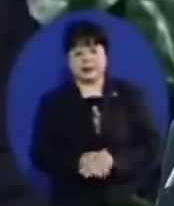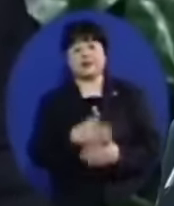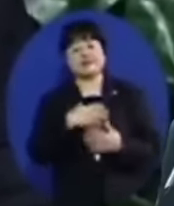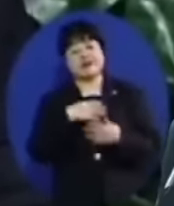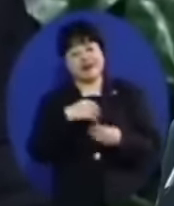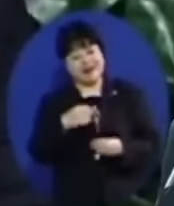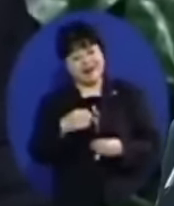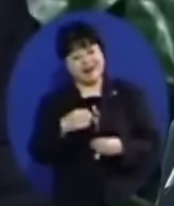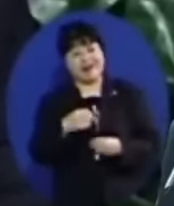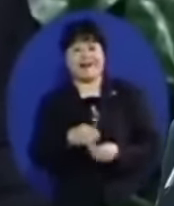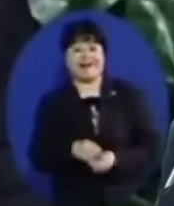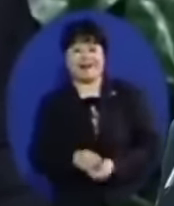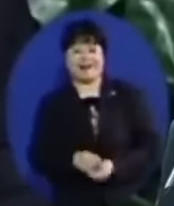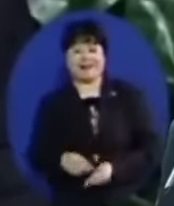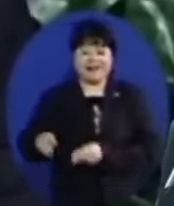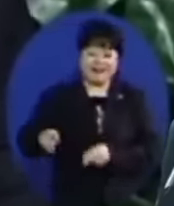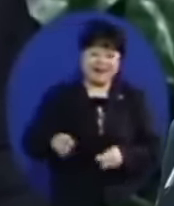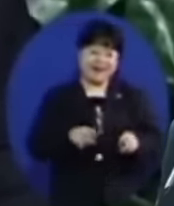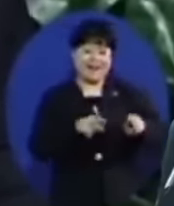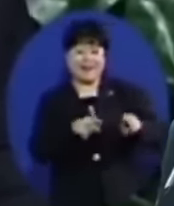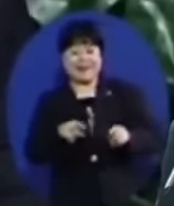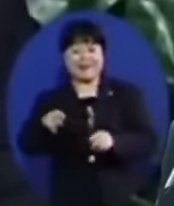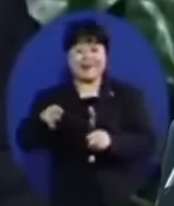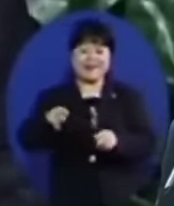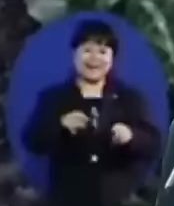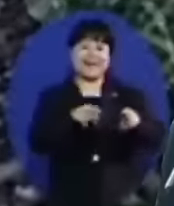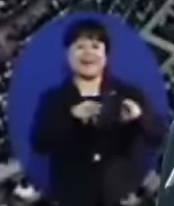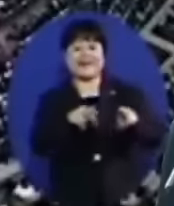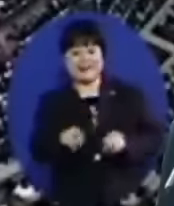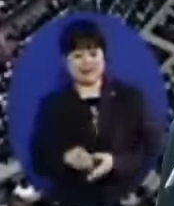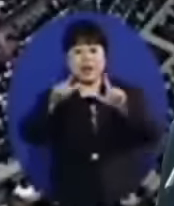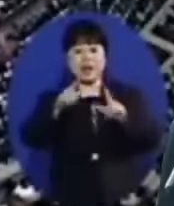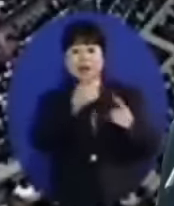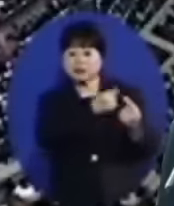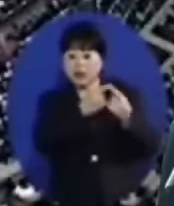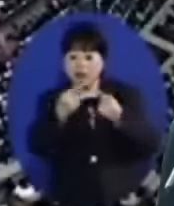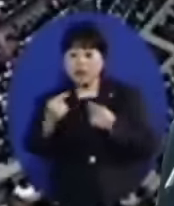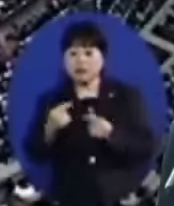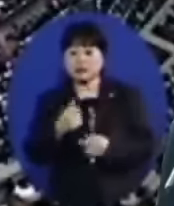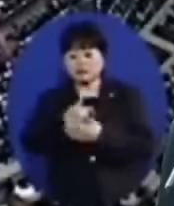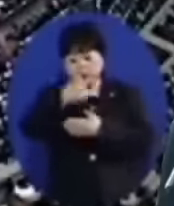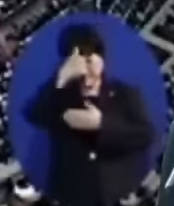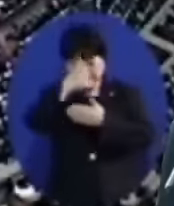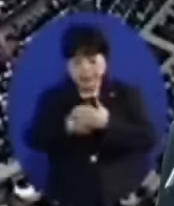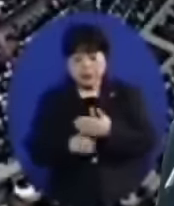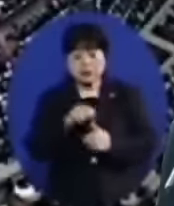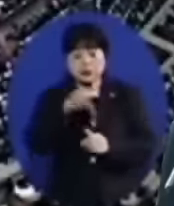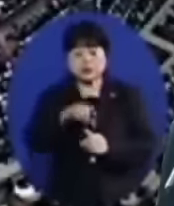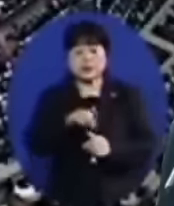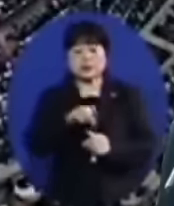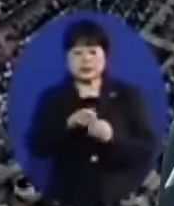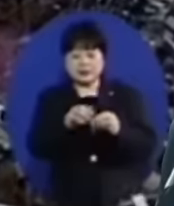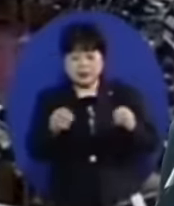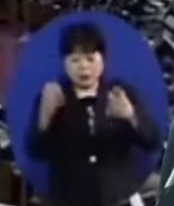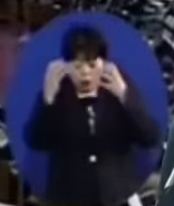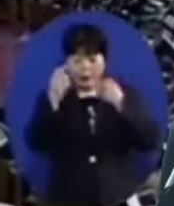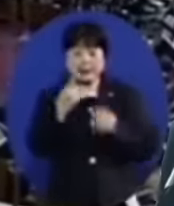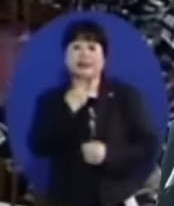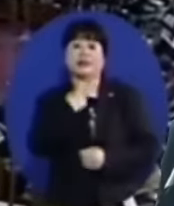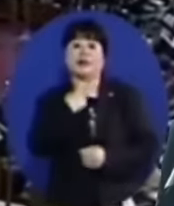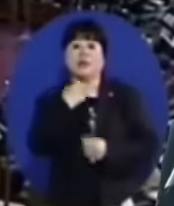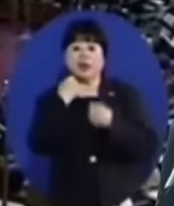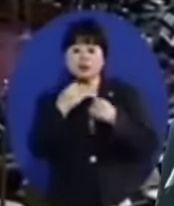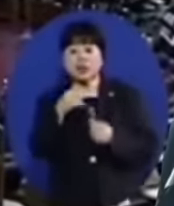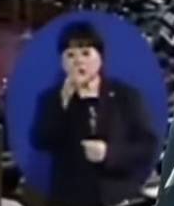편안하게 롤러스케이트 타고 오진 않았습니다. 타락하고 저주받은 땅에서 고난을 겪으며